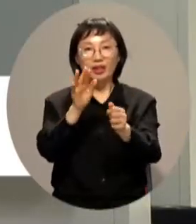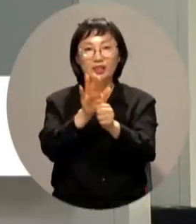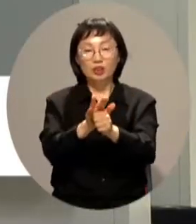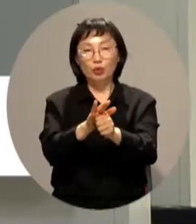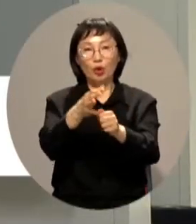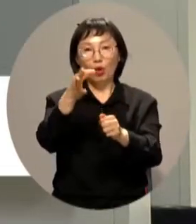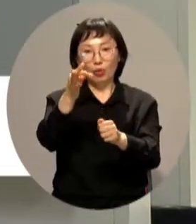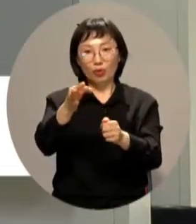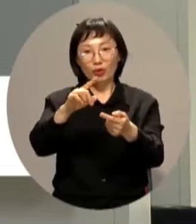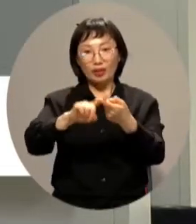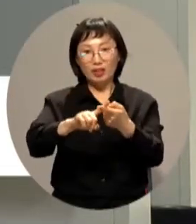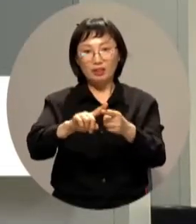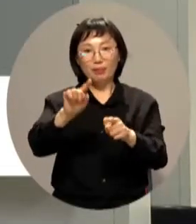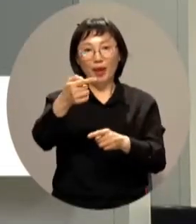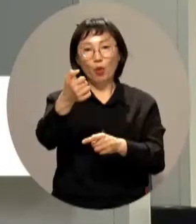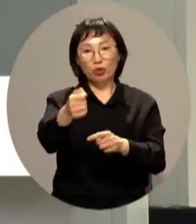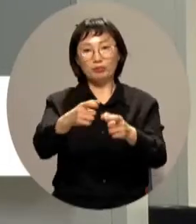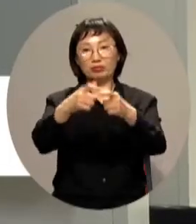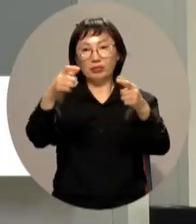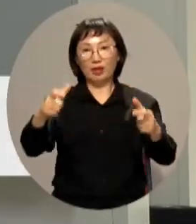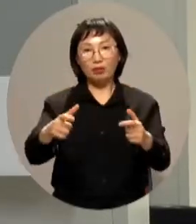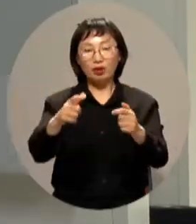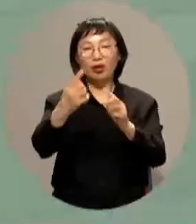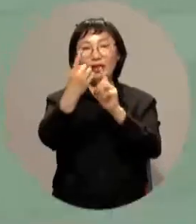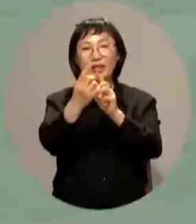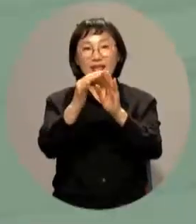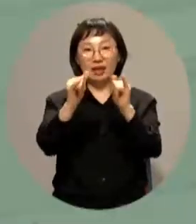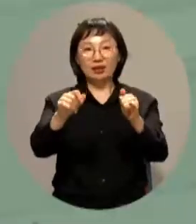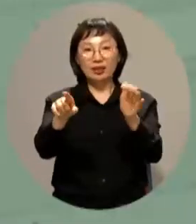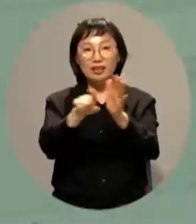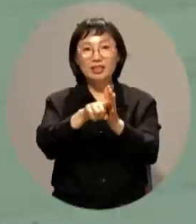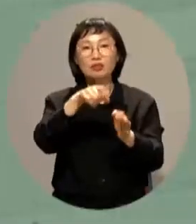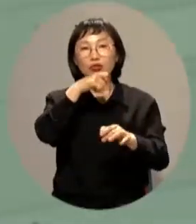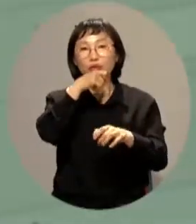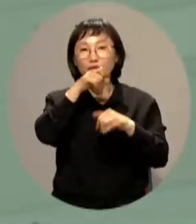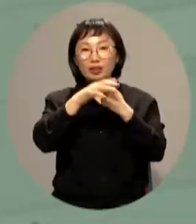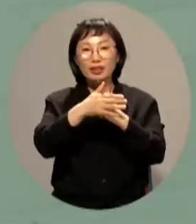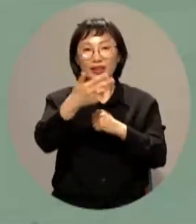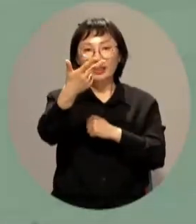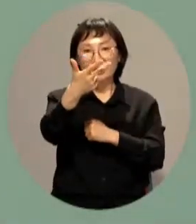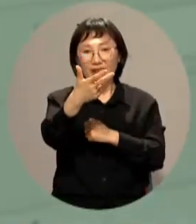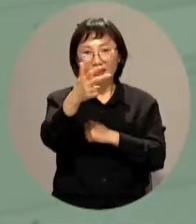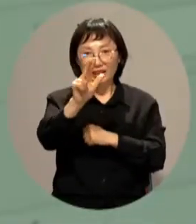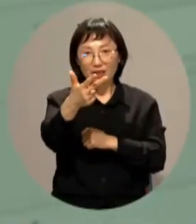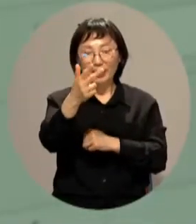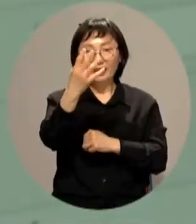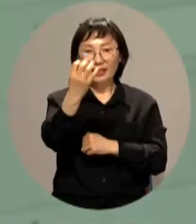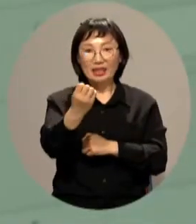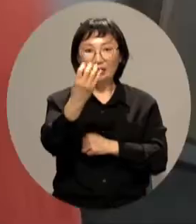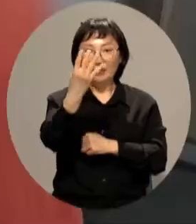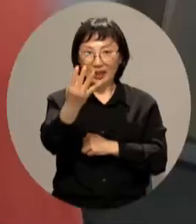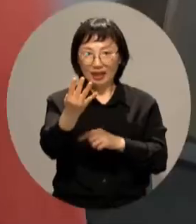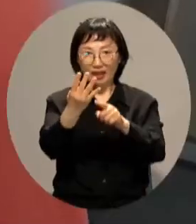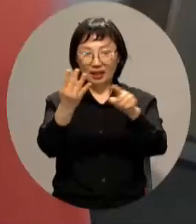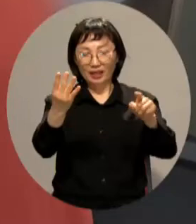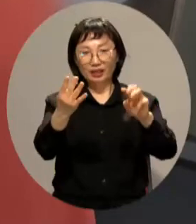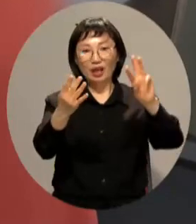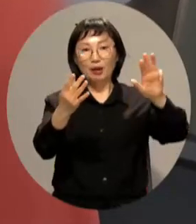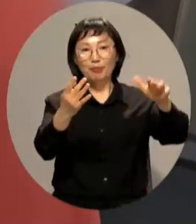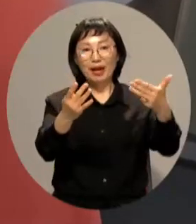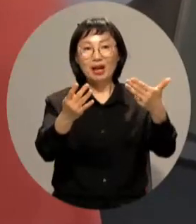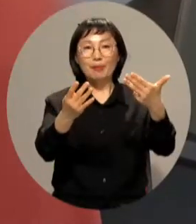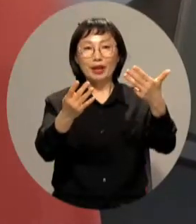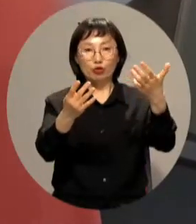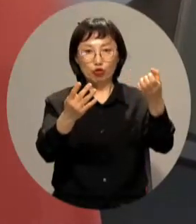150억 원으로 늘리고 지원 대상도 신용평점 744 점 이하에서 탈 139.2 하 로